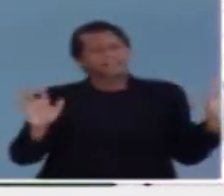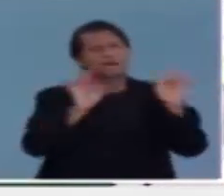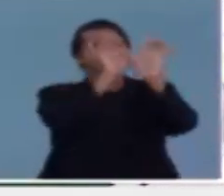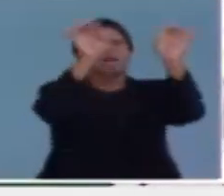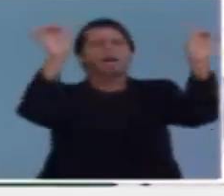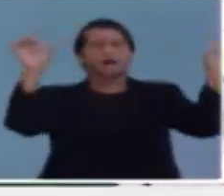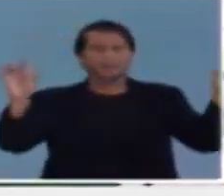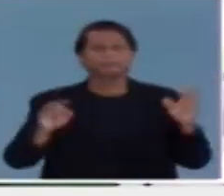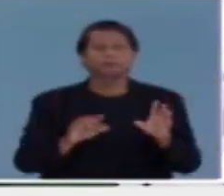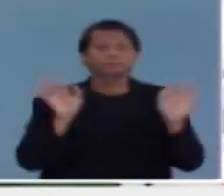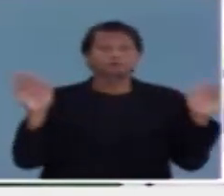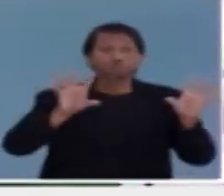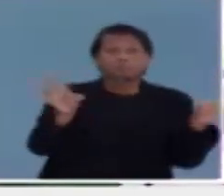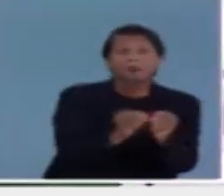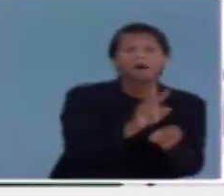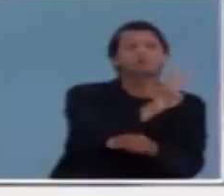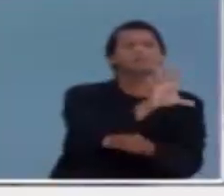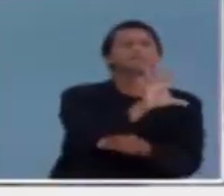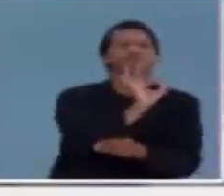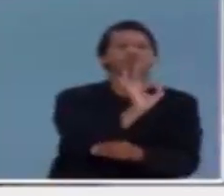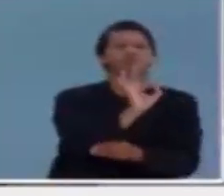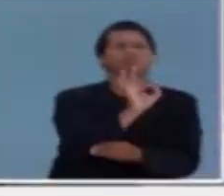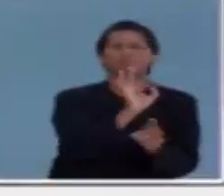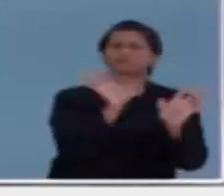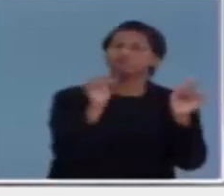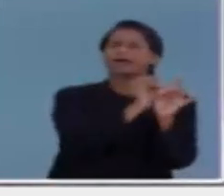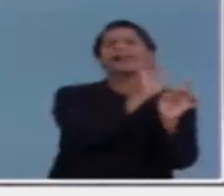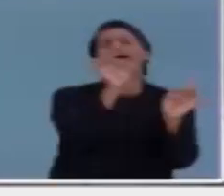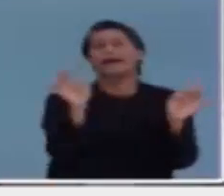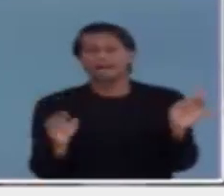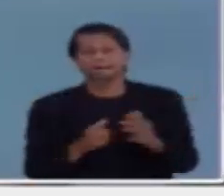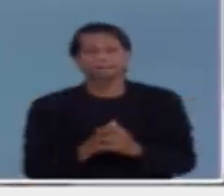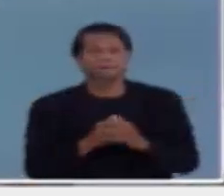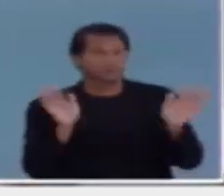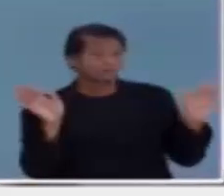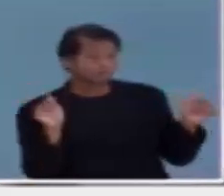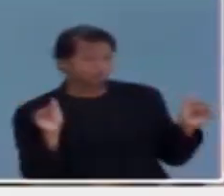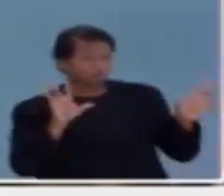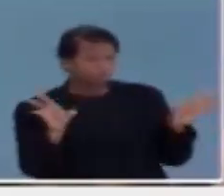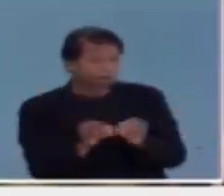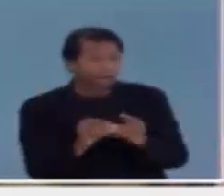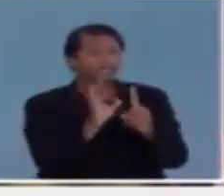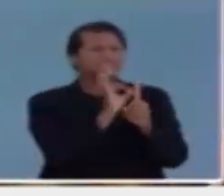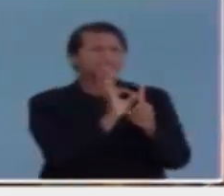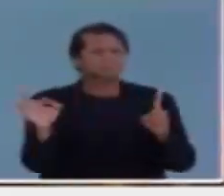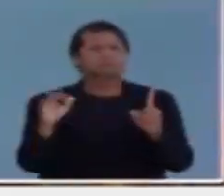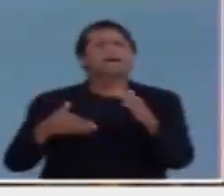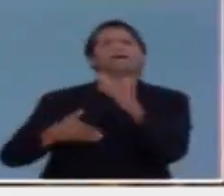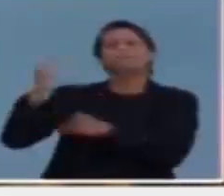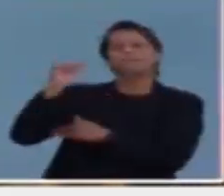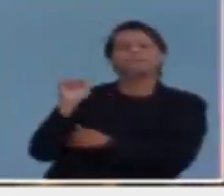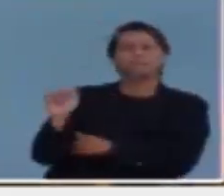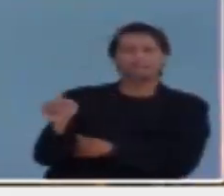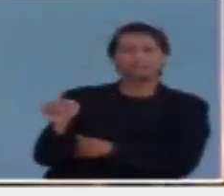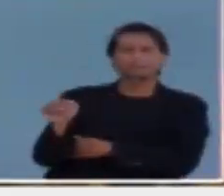spesies dan kurang lebih ada 1.300 ekor burung-burung baik dari dalam maupun luar negeri yang sudah ada di Bali Bird Park ini. Dan untuk itu,